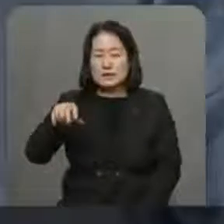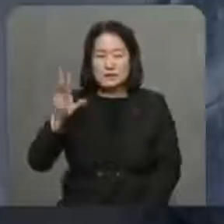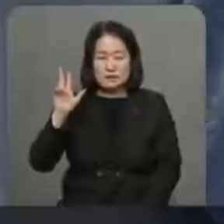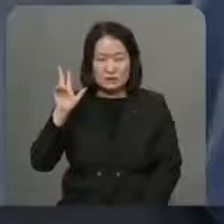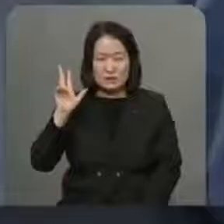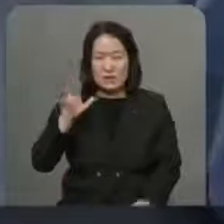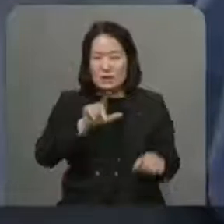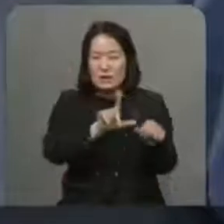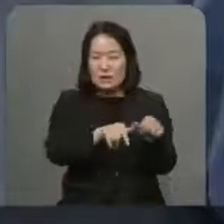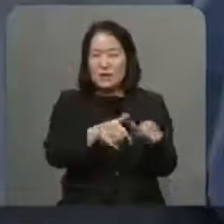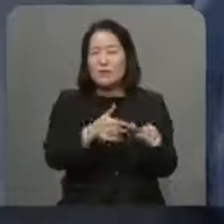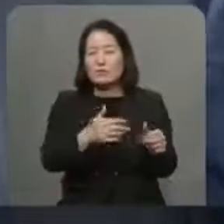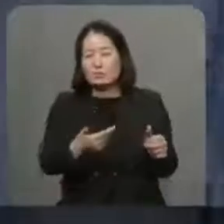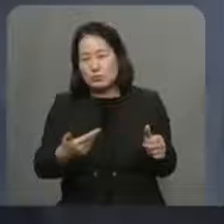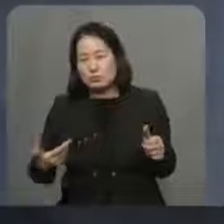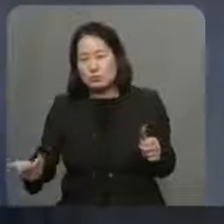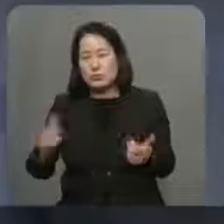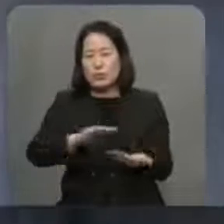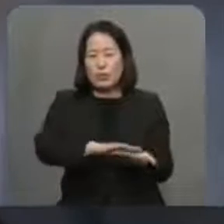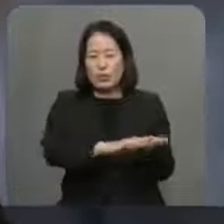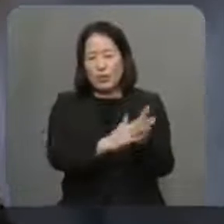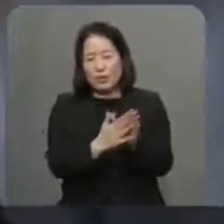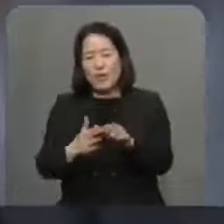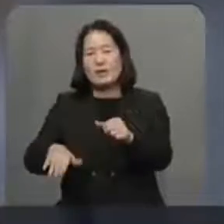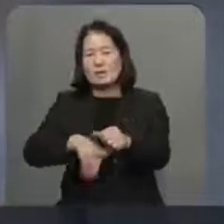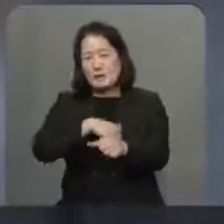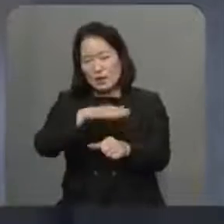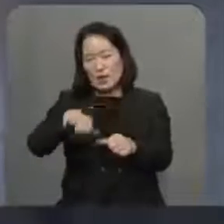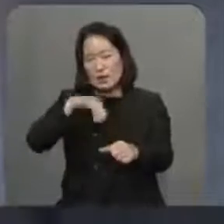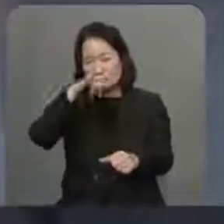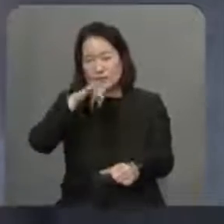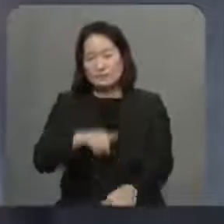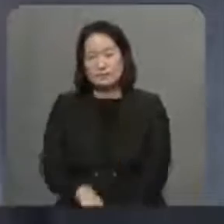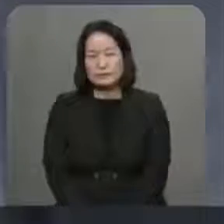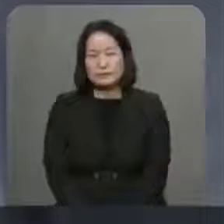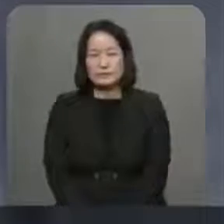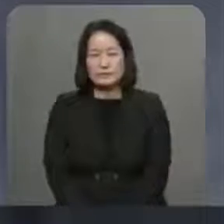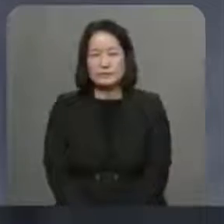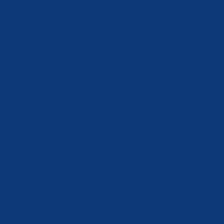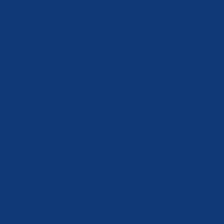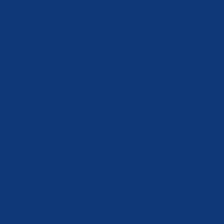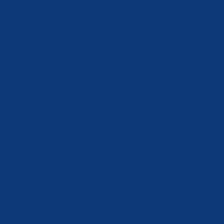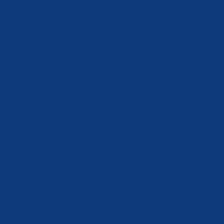변화 속에 옛말이 돼가고 있습니다. KBS 뉴스 김초롱입니다.